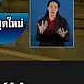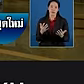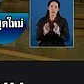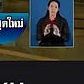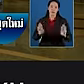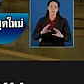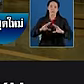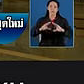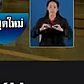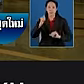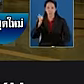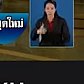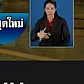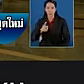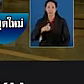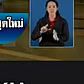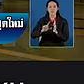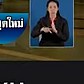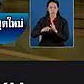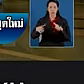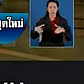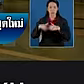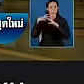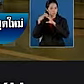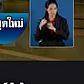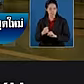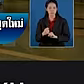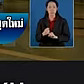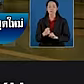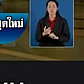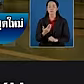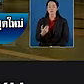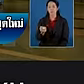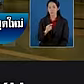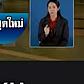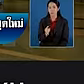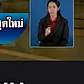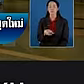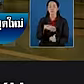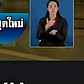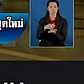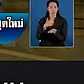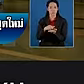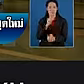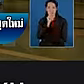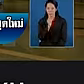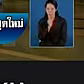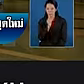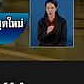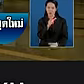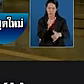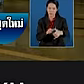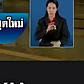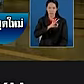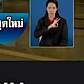องค์ประชุมได้รักษาการเลขาธิการพรรคประชาธิปัตย์นะครับนายเฉลิมชัยศรีอ่อนต้องออกแถลงการประณามพฤติกรรมนะครับของสมา